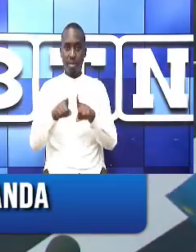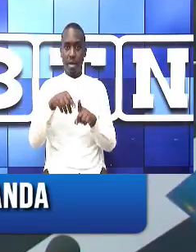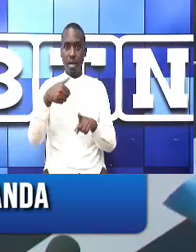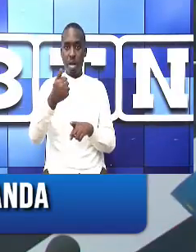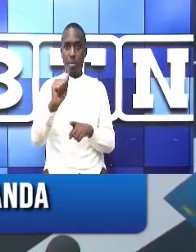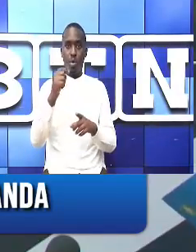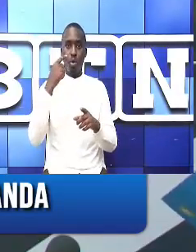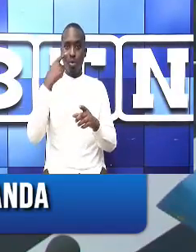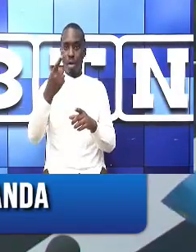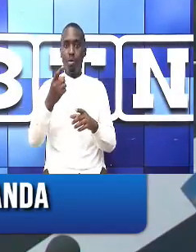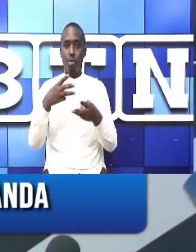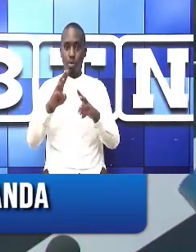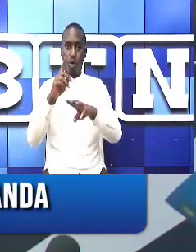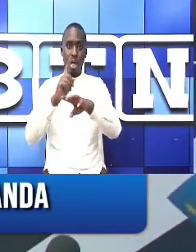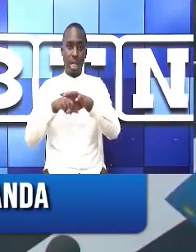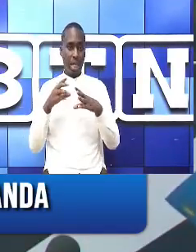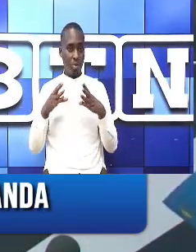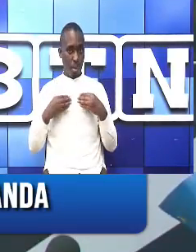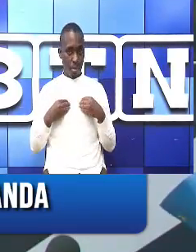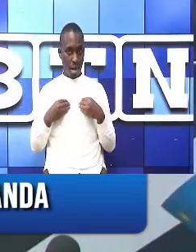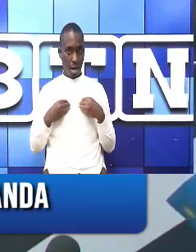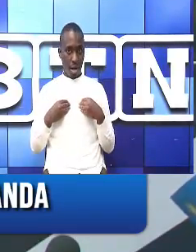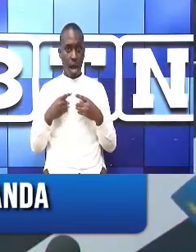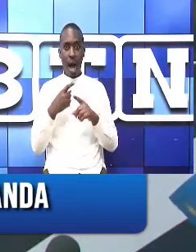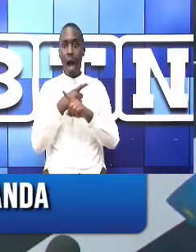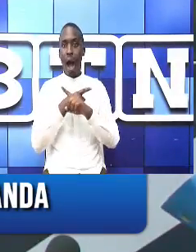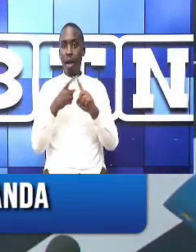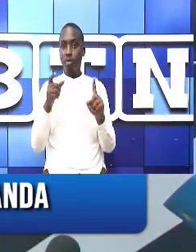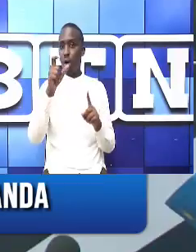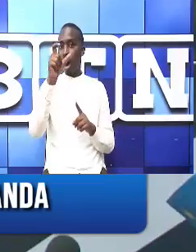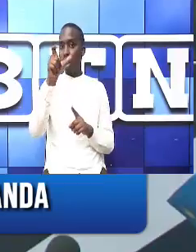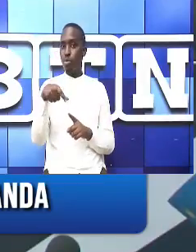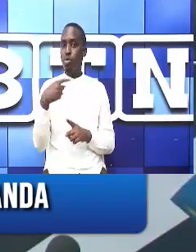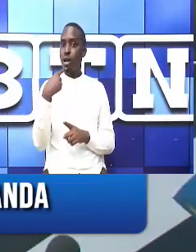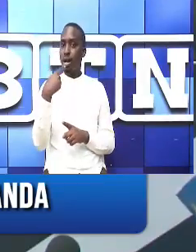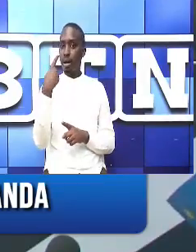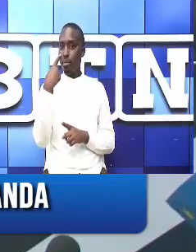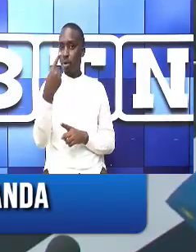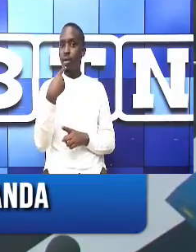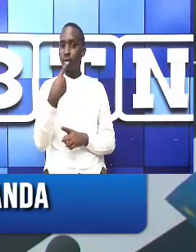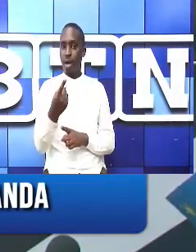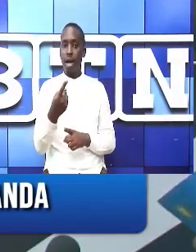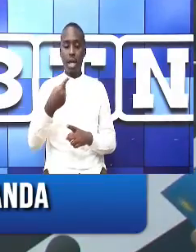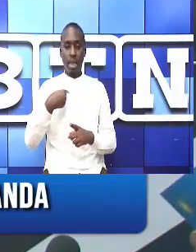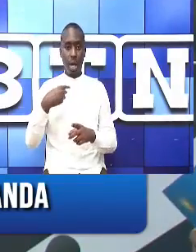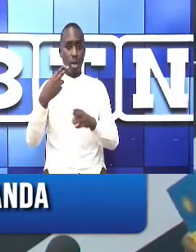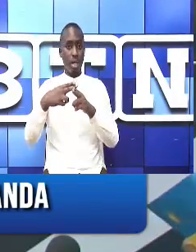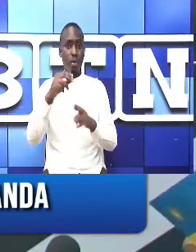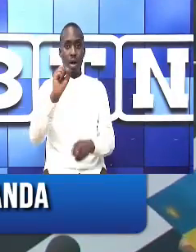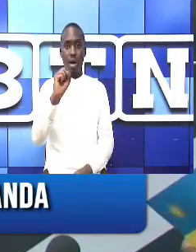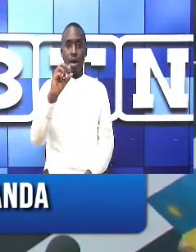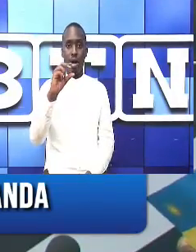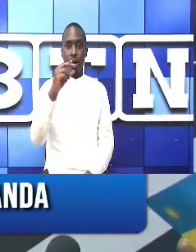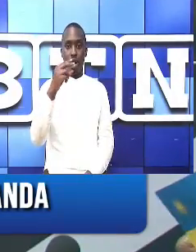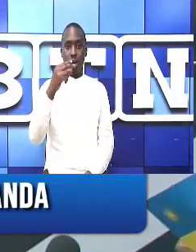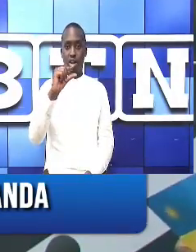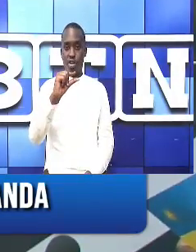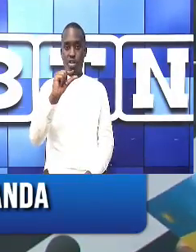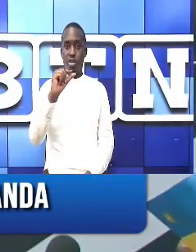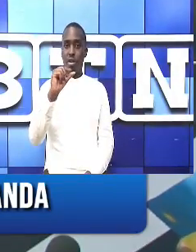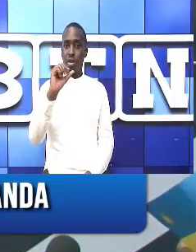kugenda tubucishamo uko igihe kiri buze kutwemerera ariko hari uwo nari mbonye avuze ati mwiriwe neza nitwa Shadrake ndagira